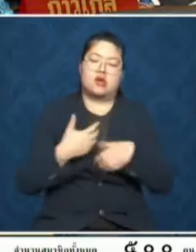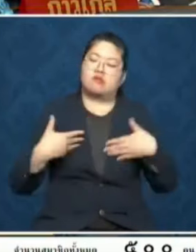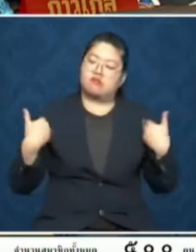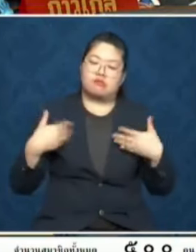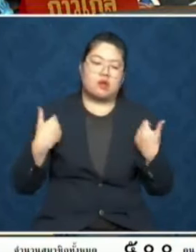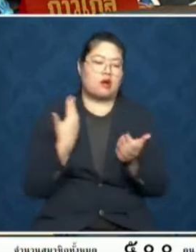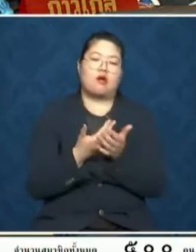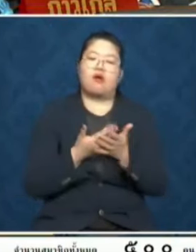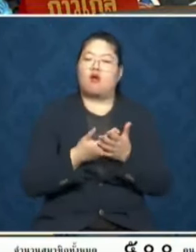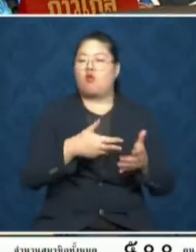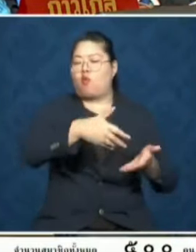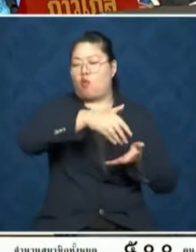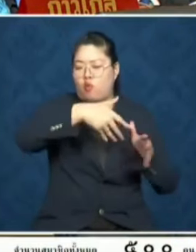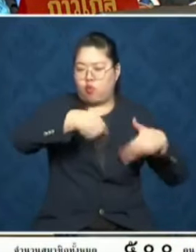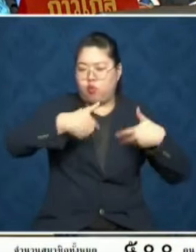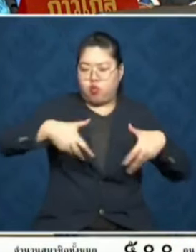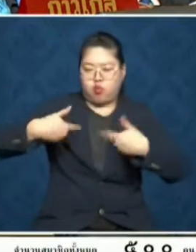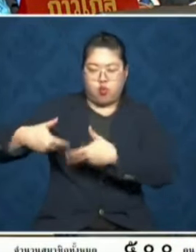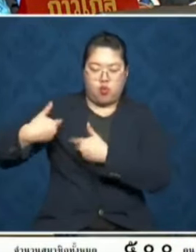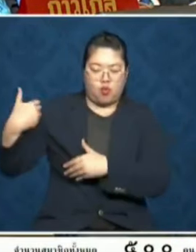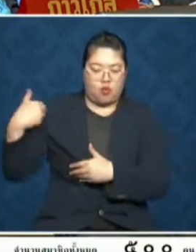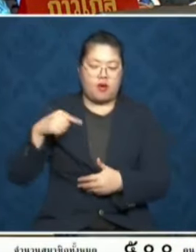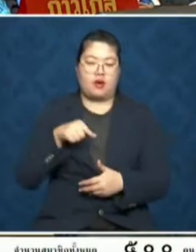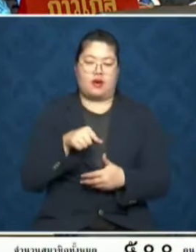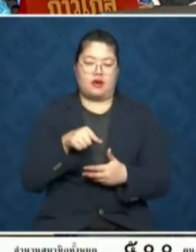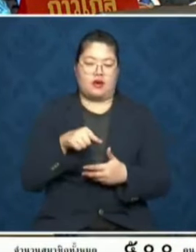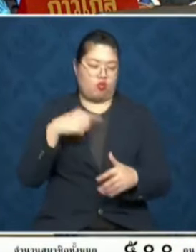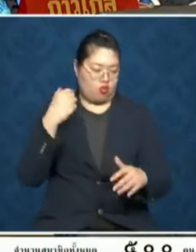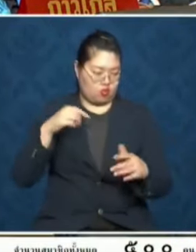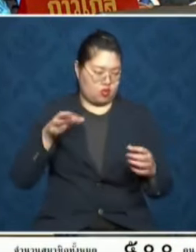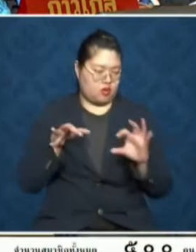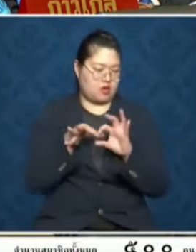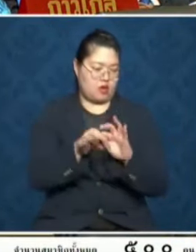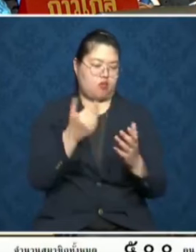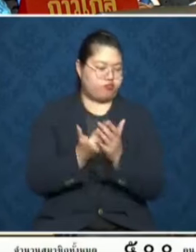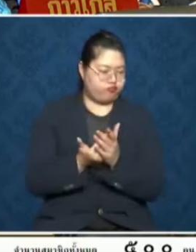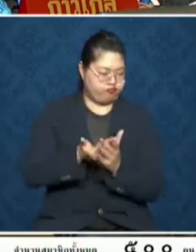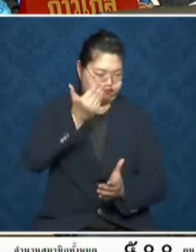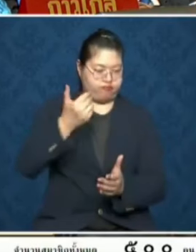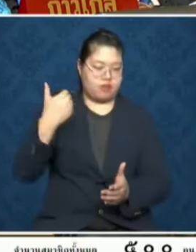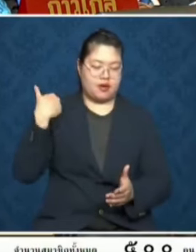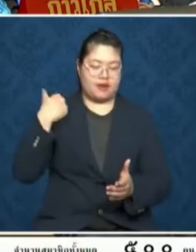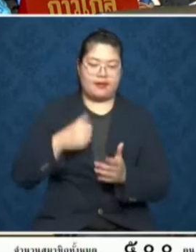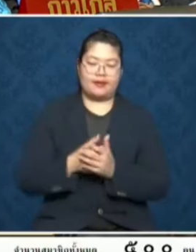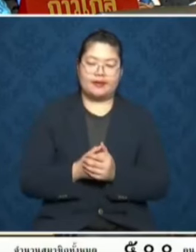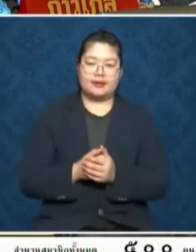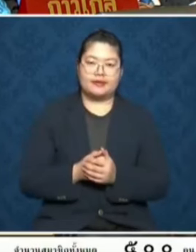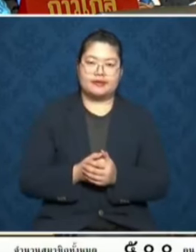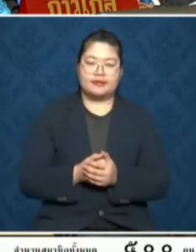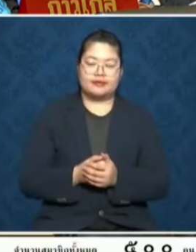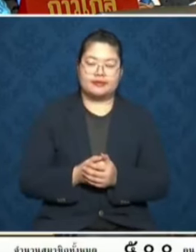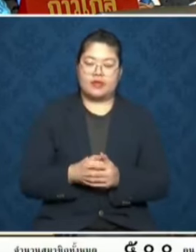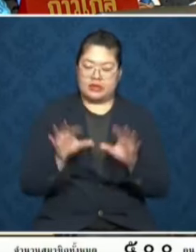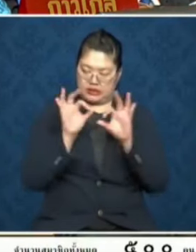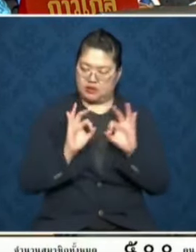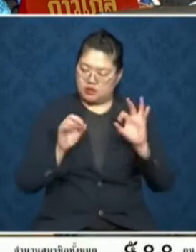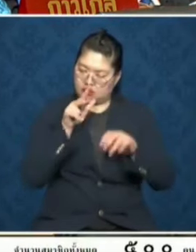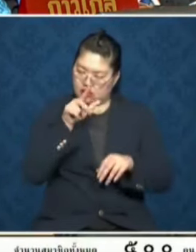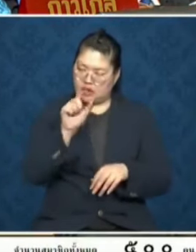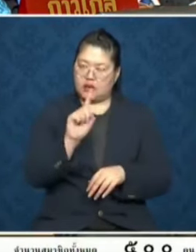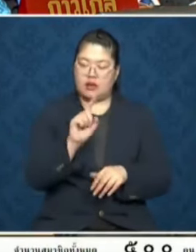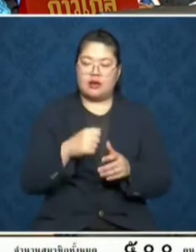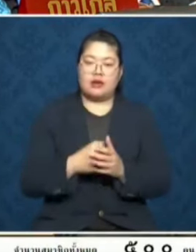ายได้หลายทางและนี่คือกลายเป็นเส้นทางเศรษฐีของกองทัพไทยไปแล้วค่ะและเรื่องที่น่าสังเกตนะคะบอร์ดรั